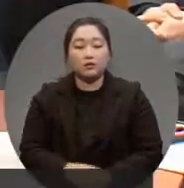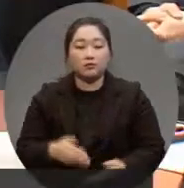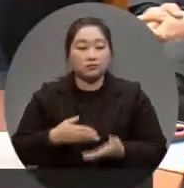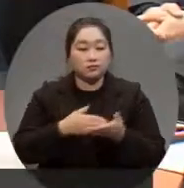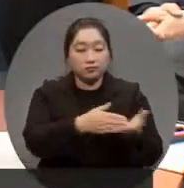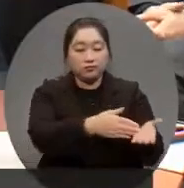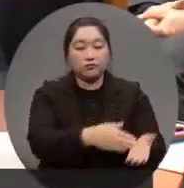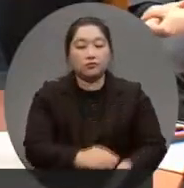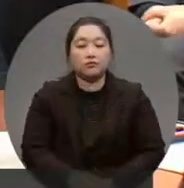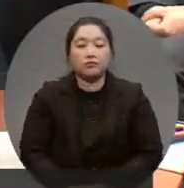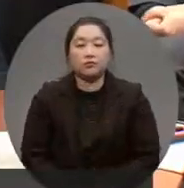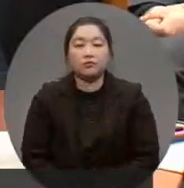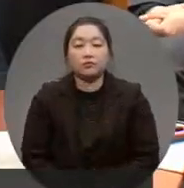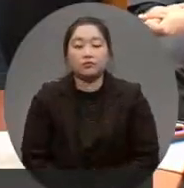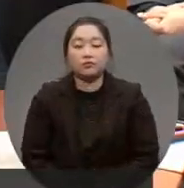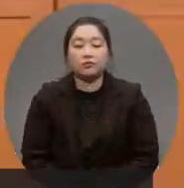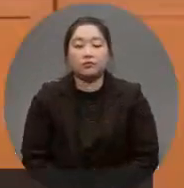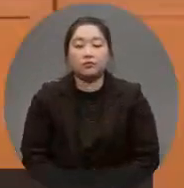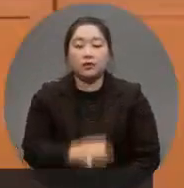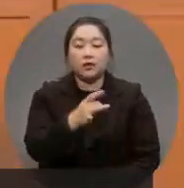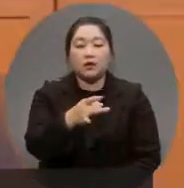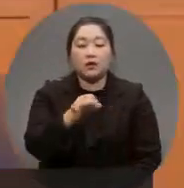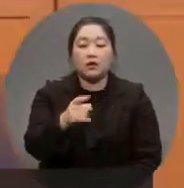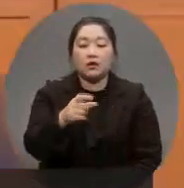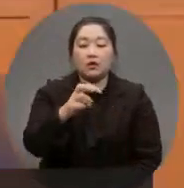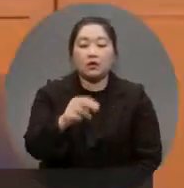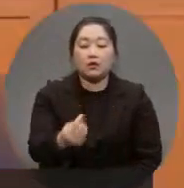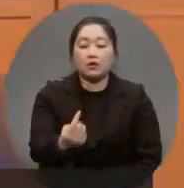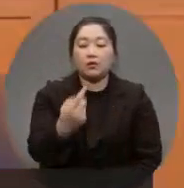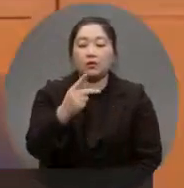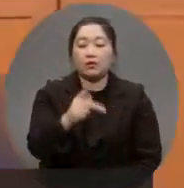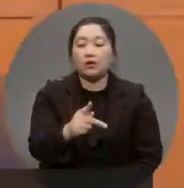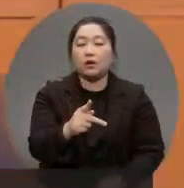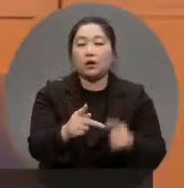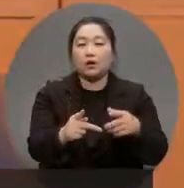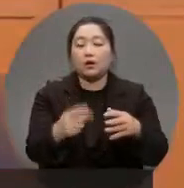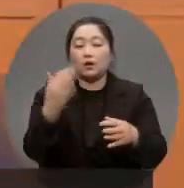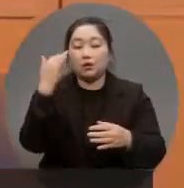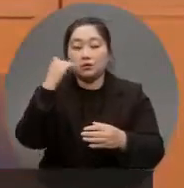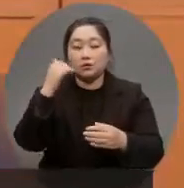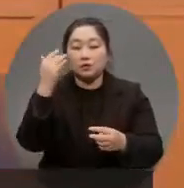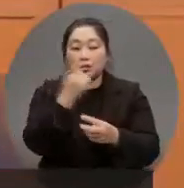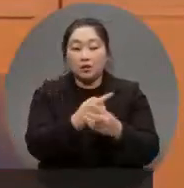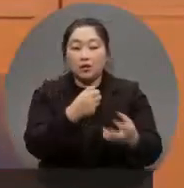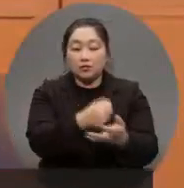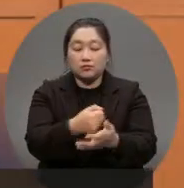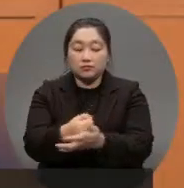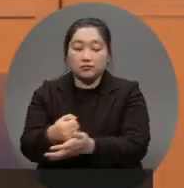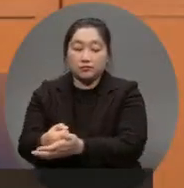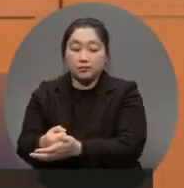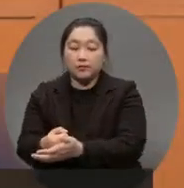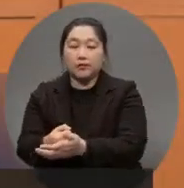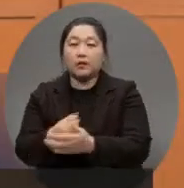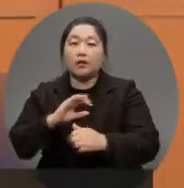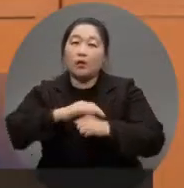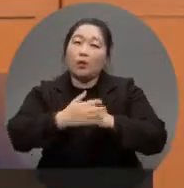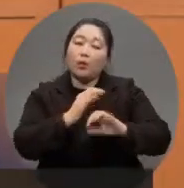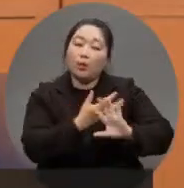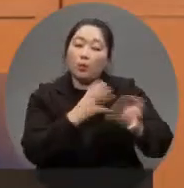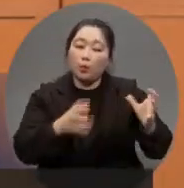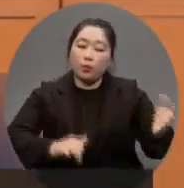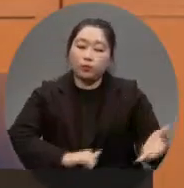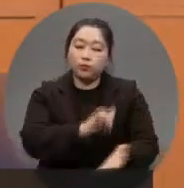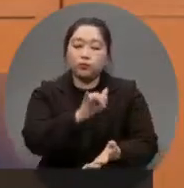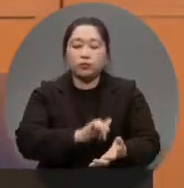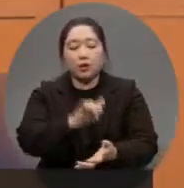공식 요청했습니다. 에어로케이를 포함한 우리 지금 지정 항공사만 가지고는